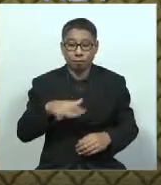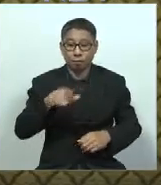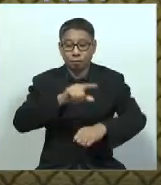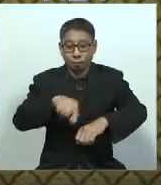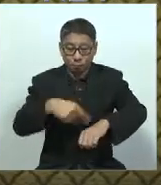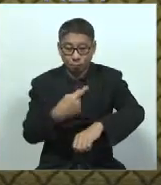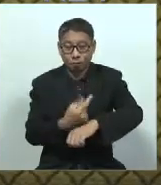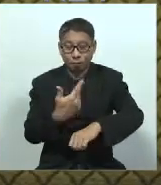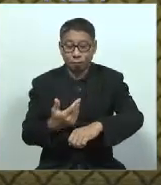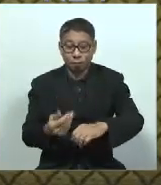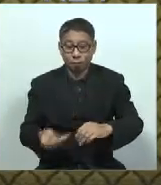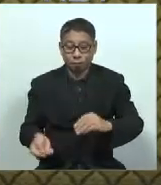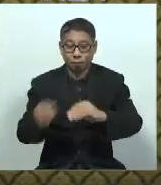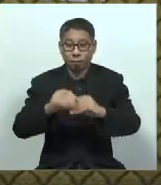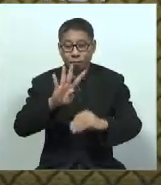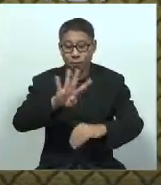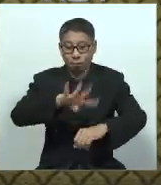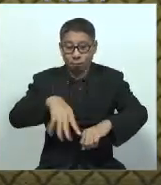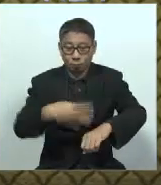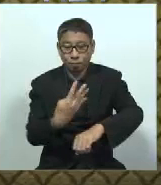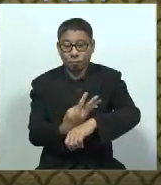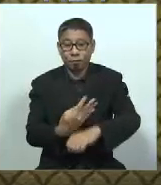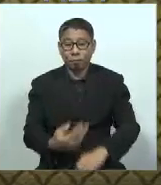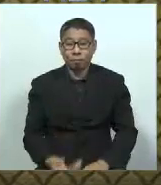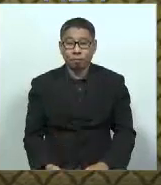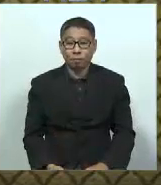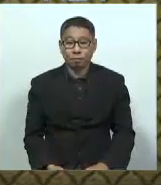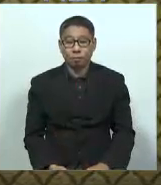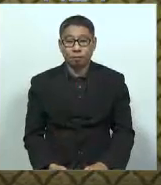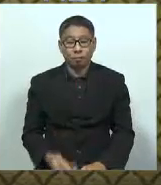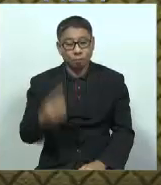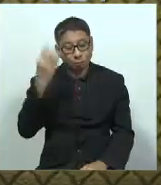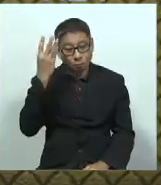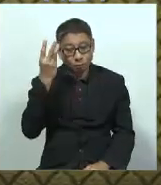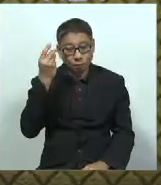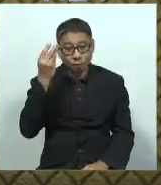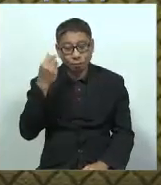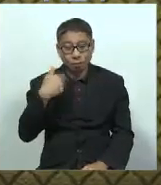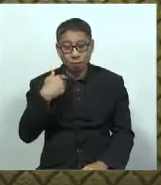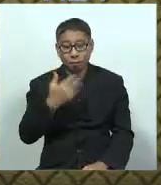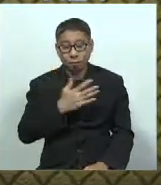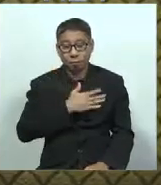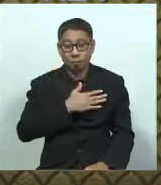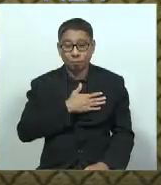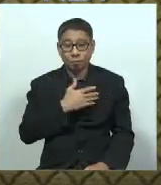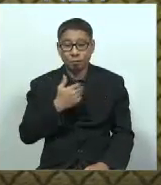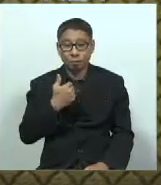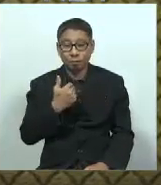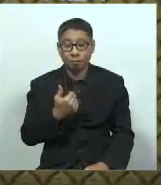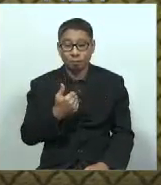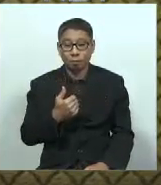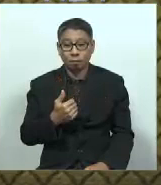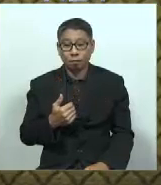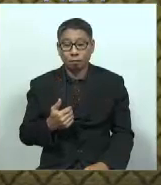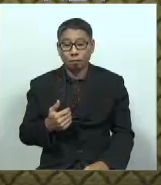งแล้วก็จะเป็น4ชั่วโมงนั่นแหละคุณลองนึกเองเราเองก็ดักนะมันไม่สบ